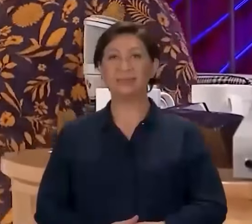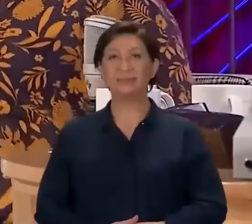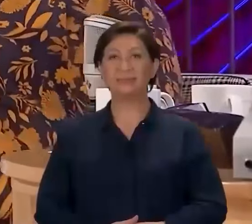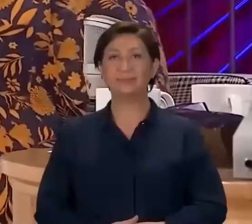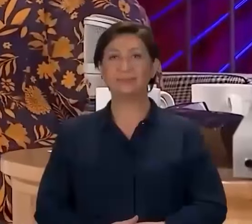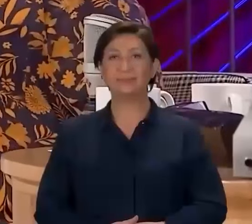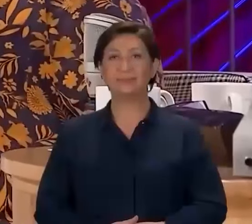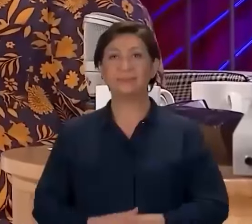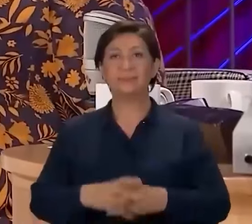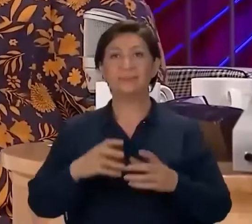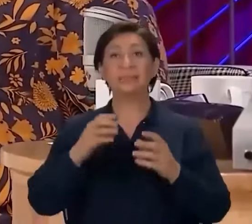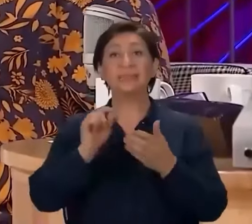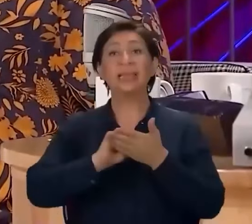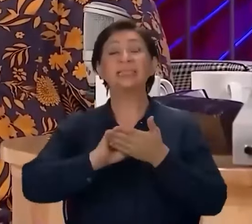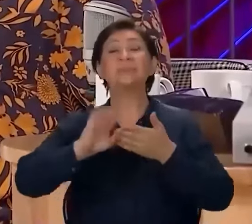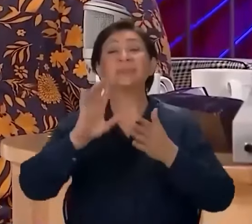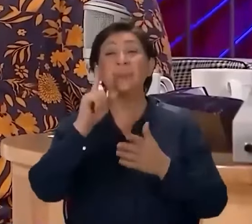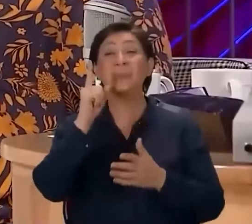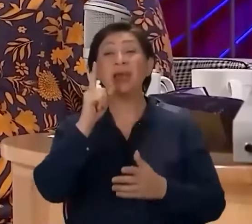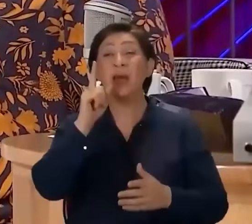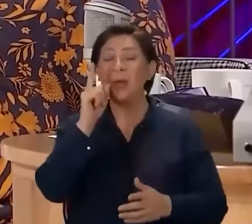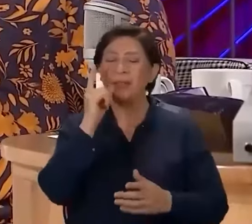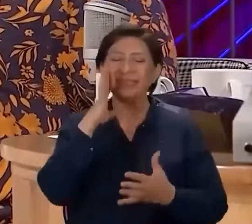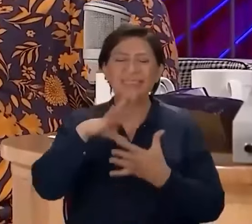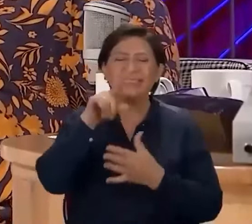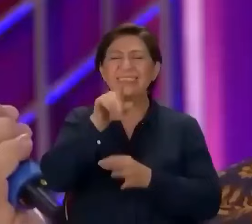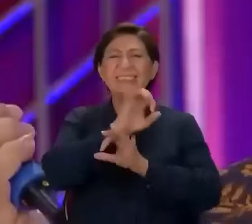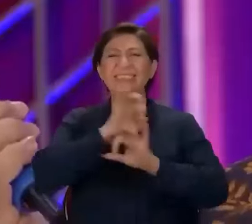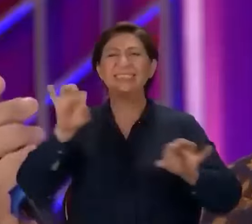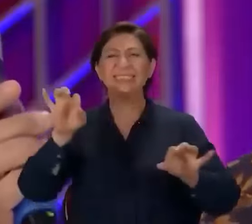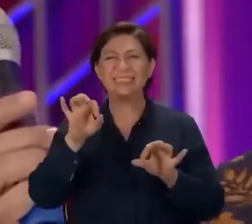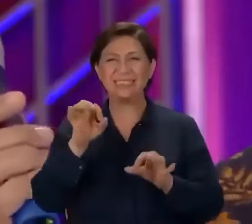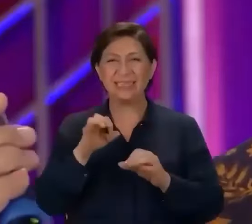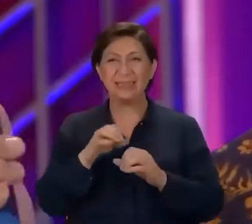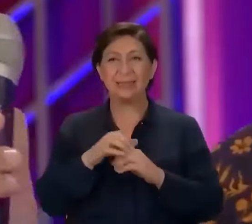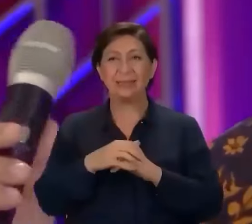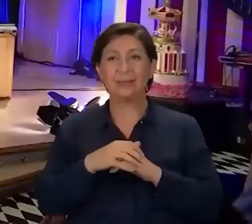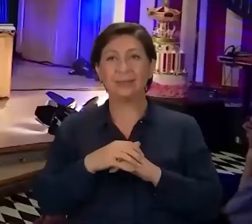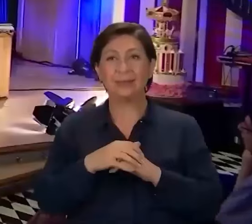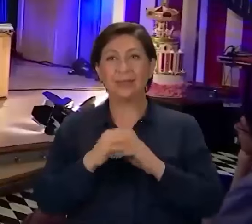Of. Yazmasın tek günümü sensiz kadere.